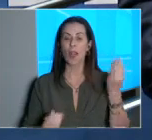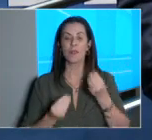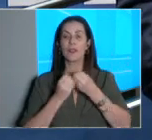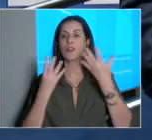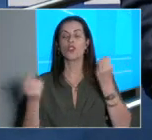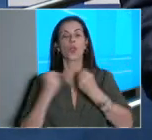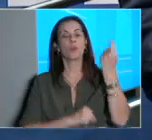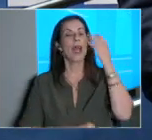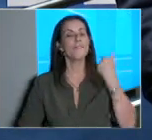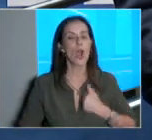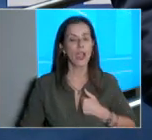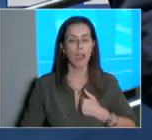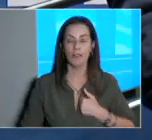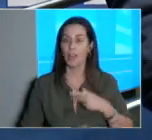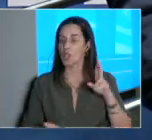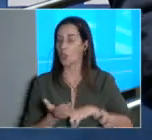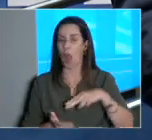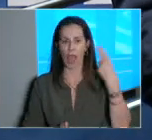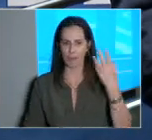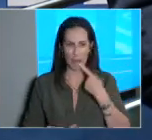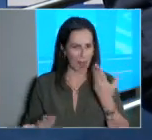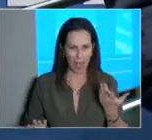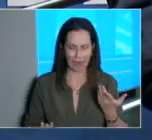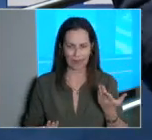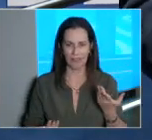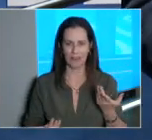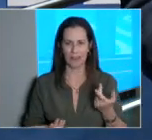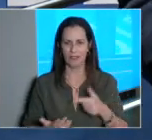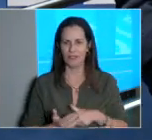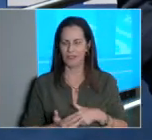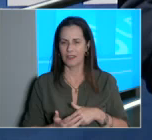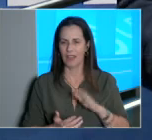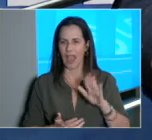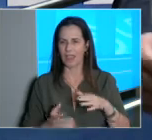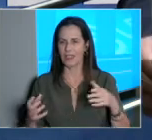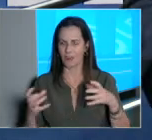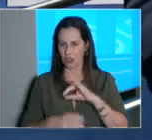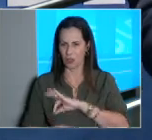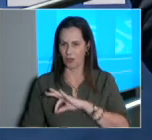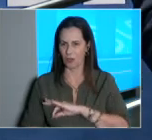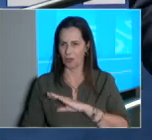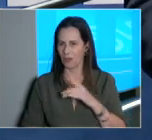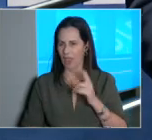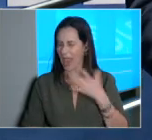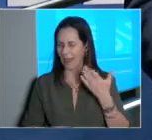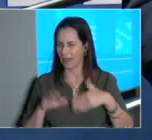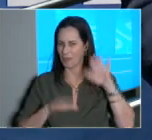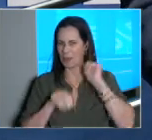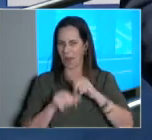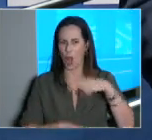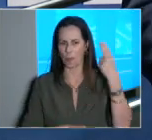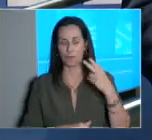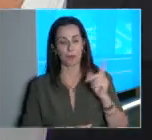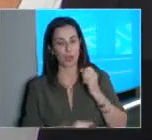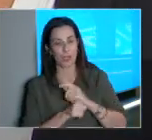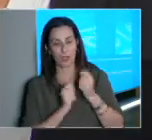של תחבורה ציבורית בשבת? על זכויות הלהט"ב בכלל אין מה לדבר. לדעתי, הרקורד של סיעת ישראל ביתנו די נמוך בהצבעות לטובת הלהט"ב. דרך אגב, מי